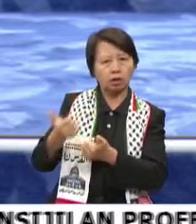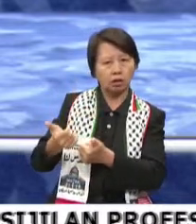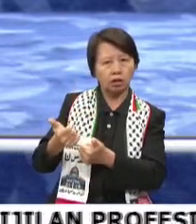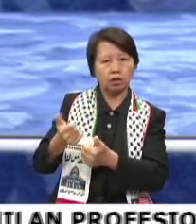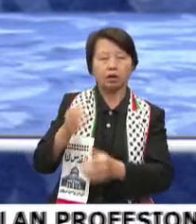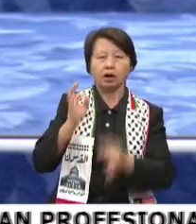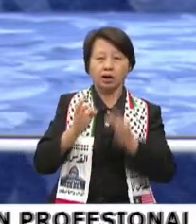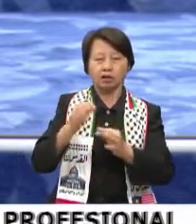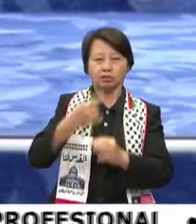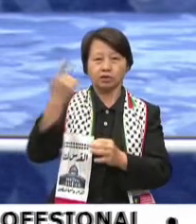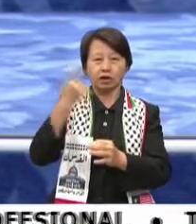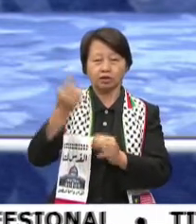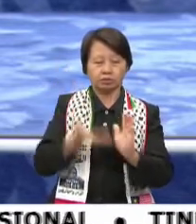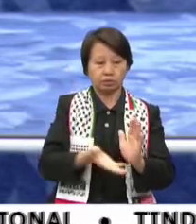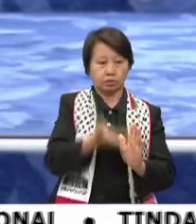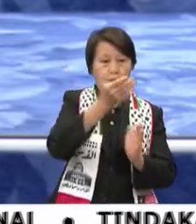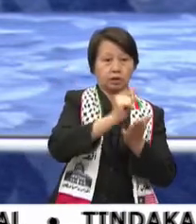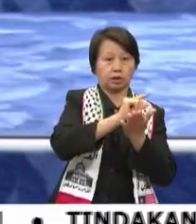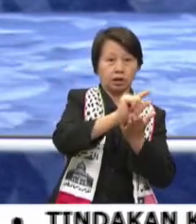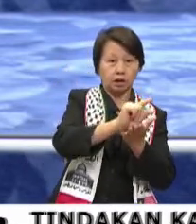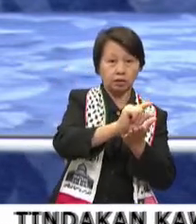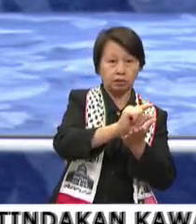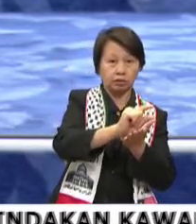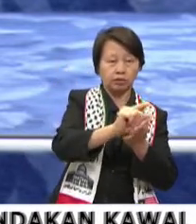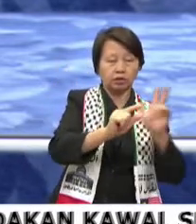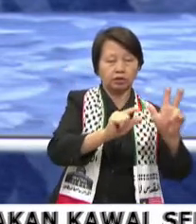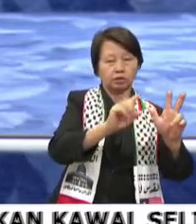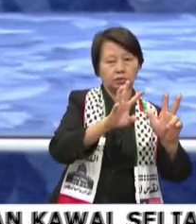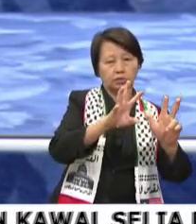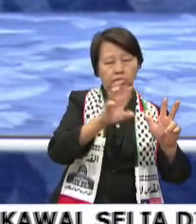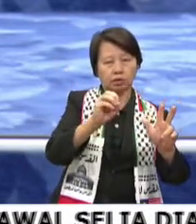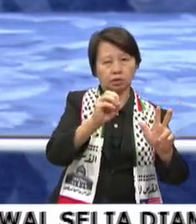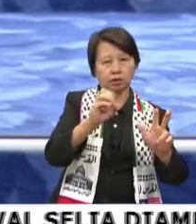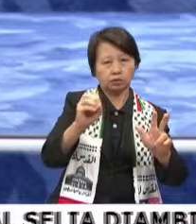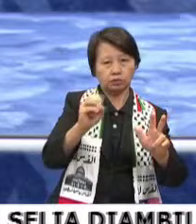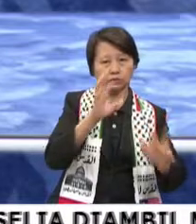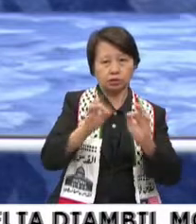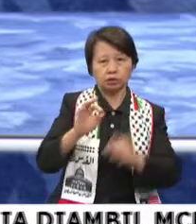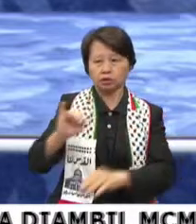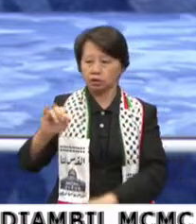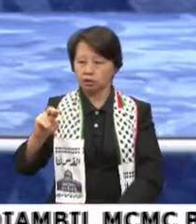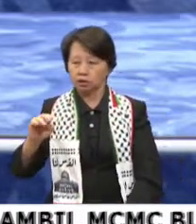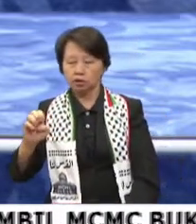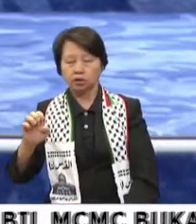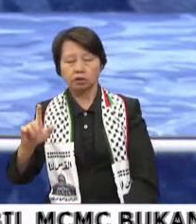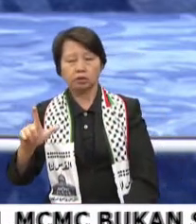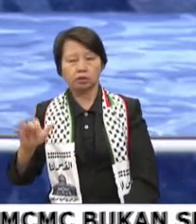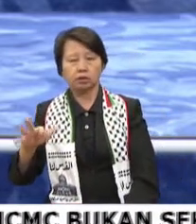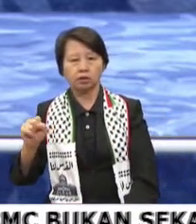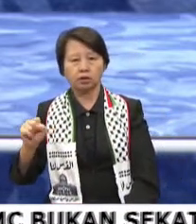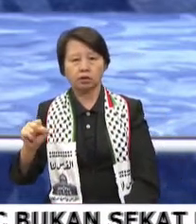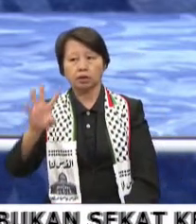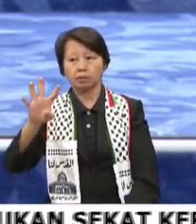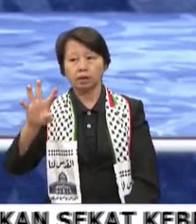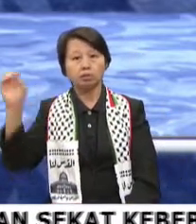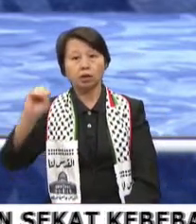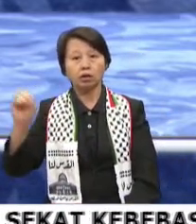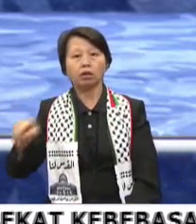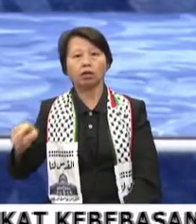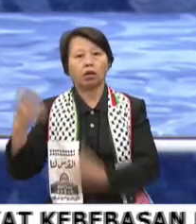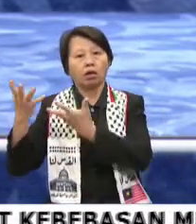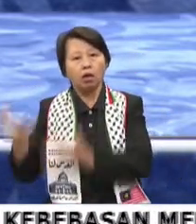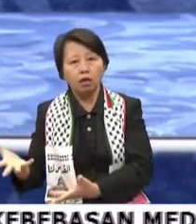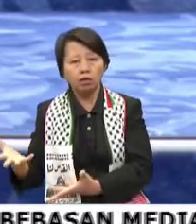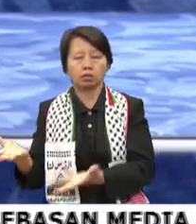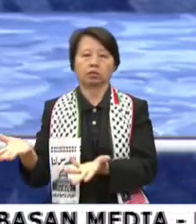selalunya kalau naik gaji nominal 3% dan inflasi 4% dia itu membebankan tapi